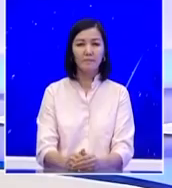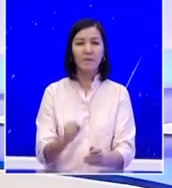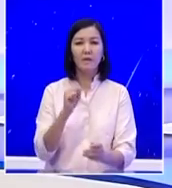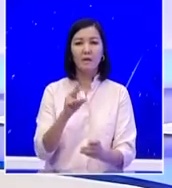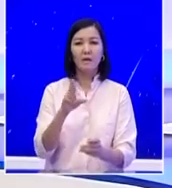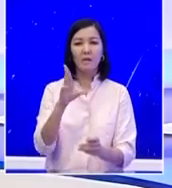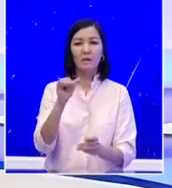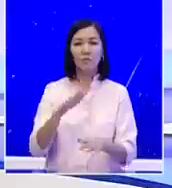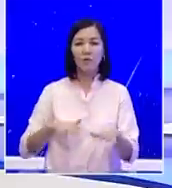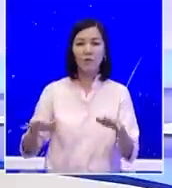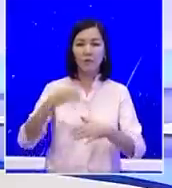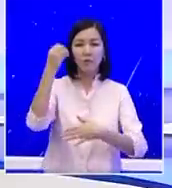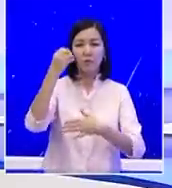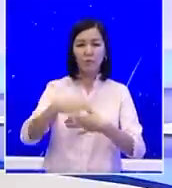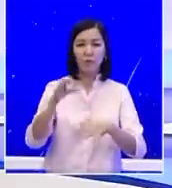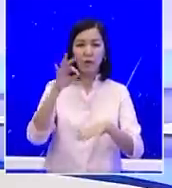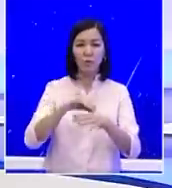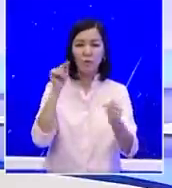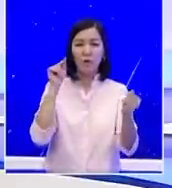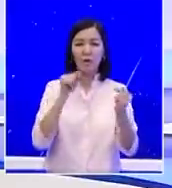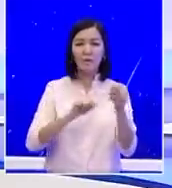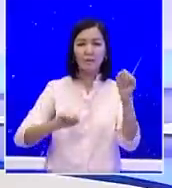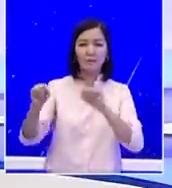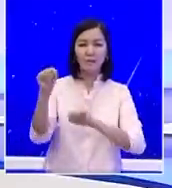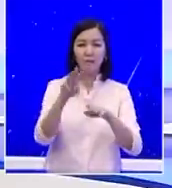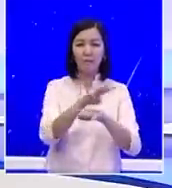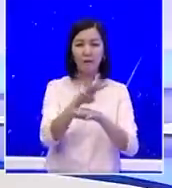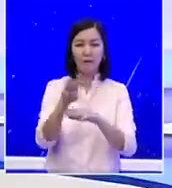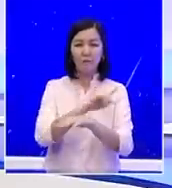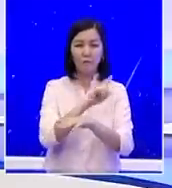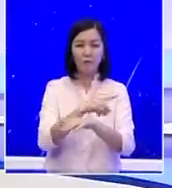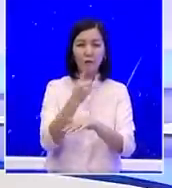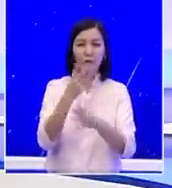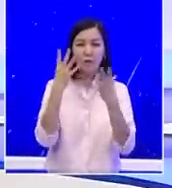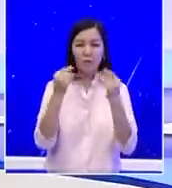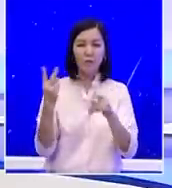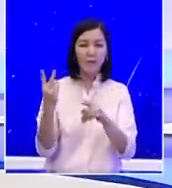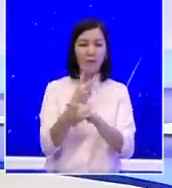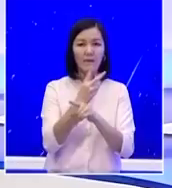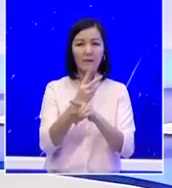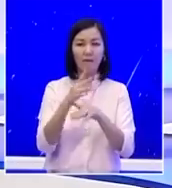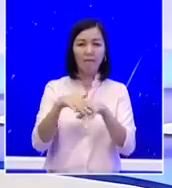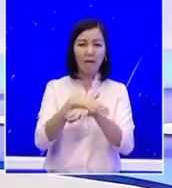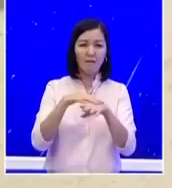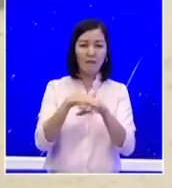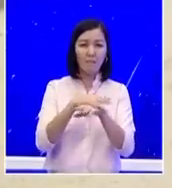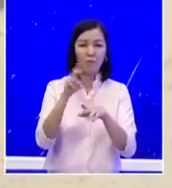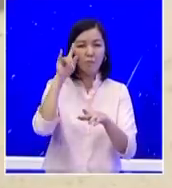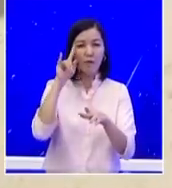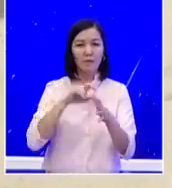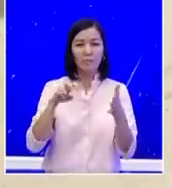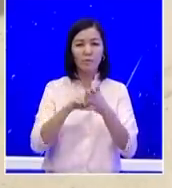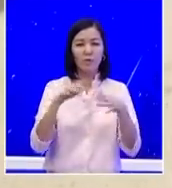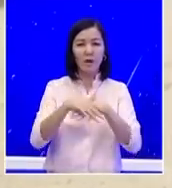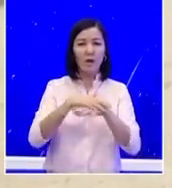Ақсу ауданының орталығында коронавирусқа қарсы санитарлық шаралар күшейтілген. Күніне 2 рет адам көп шоғырланатын Қазпошта, Халық